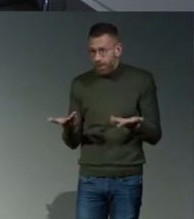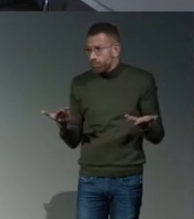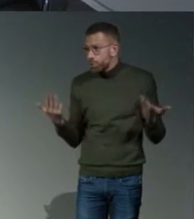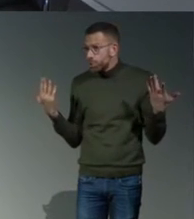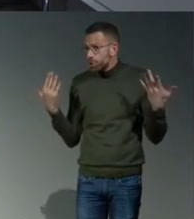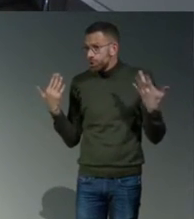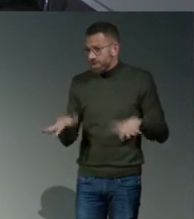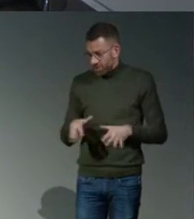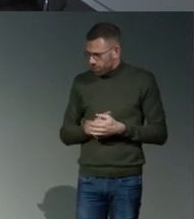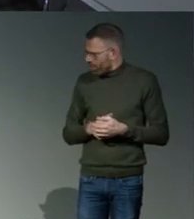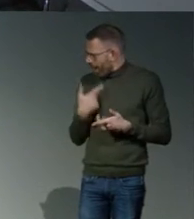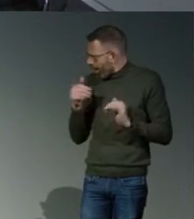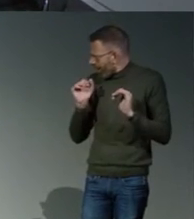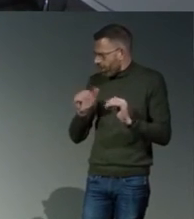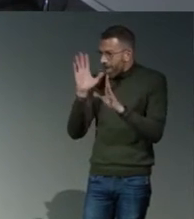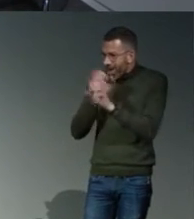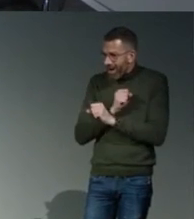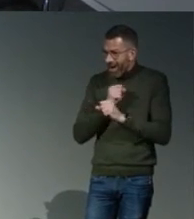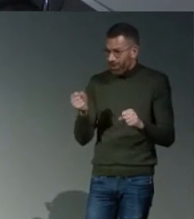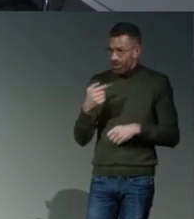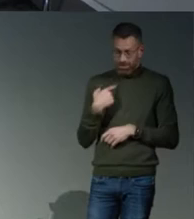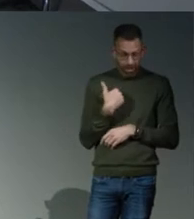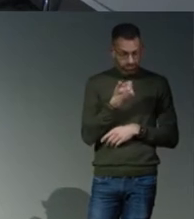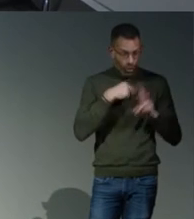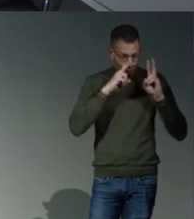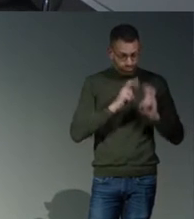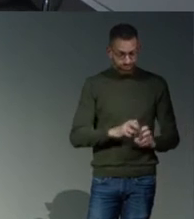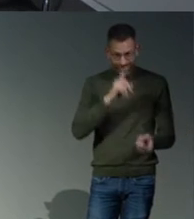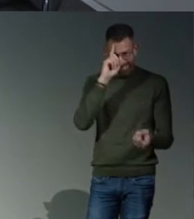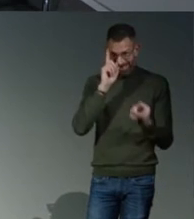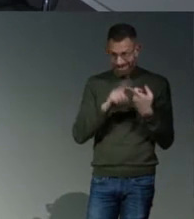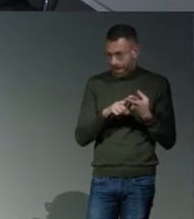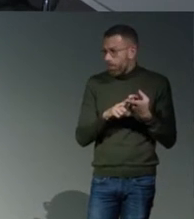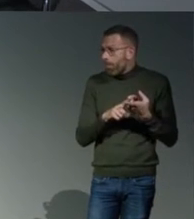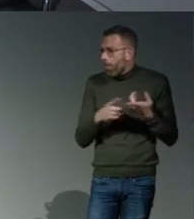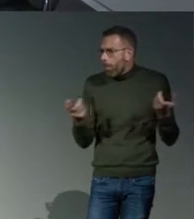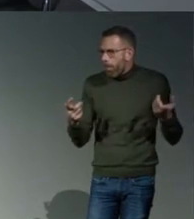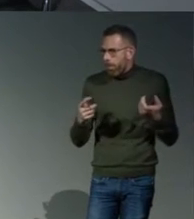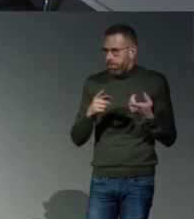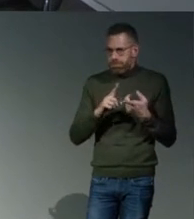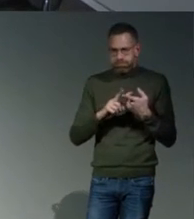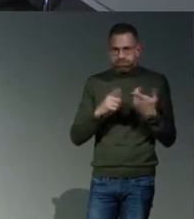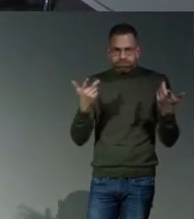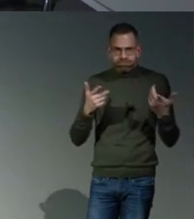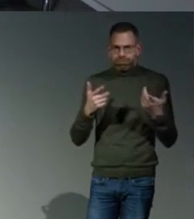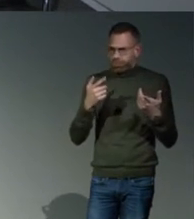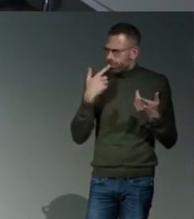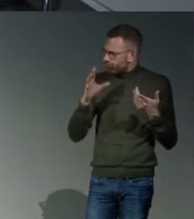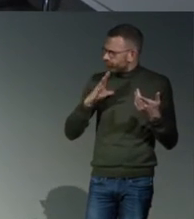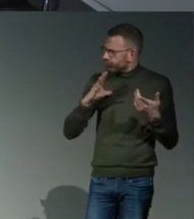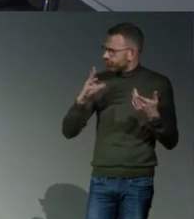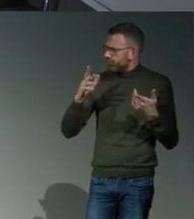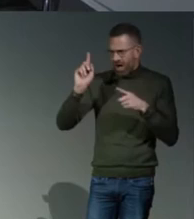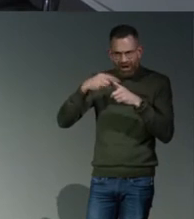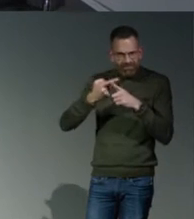À part ça, parce que mine de rien, je me disais, c'est quand même fou parce que je fais une recherche autour de thématiques que brassent des fictions qui parlent entre autres